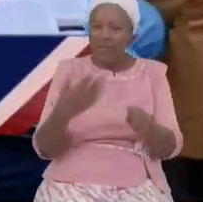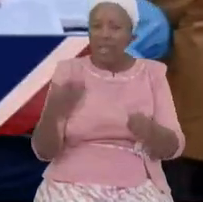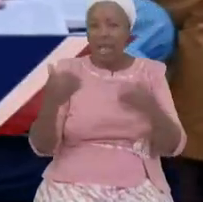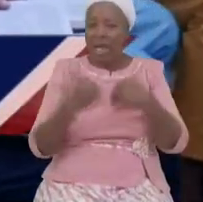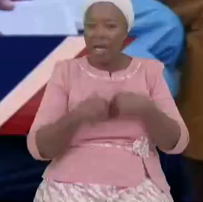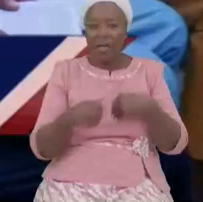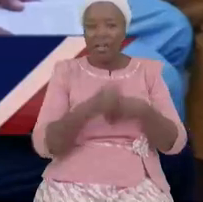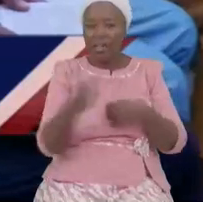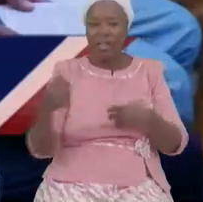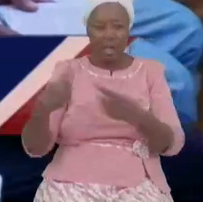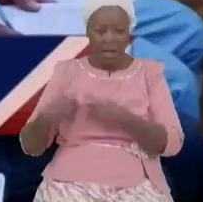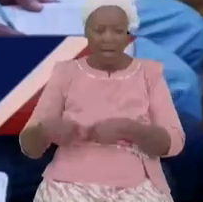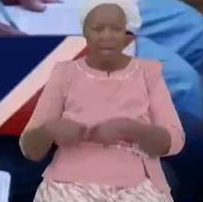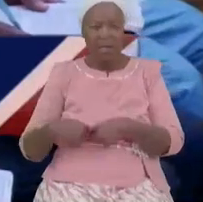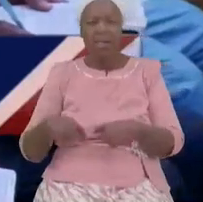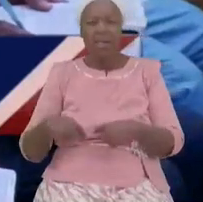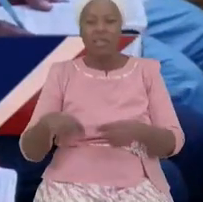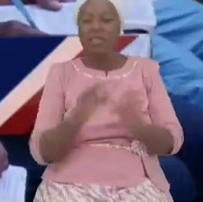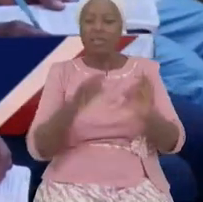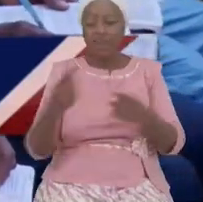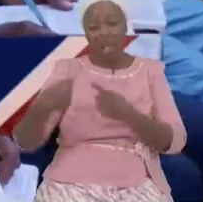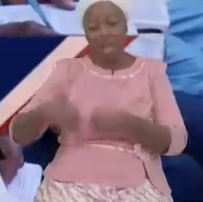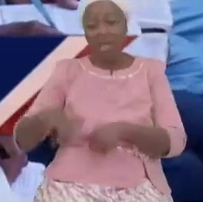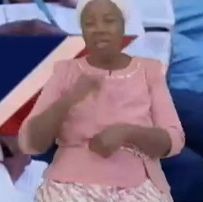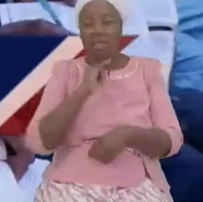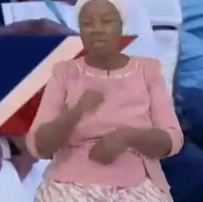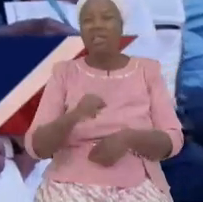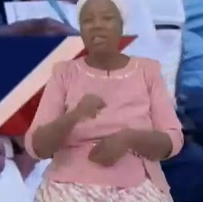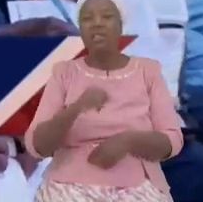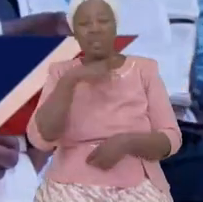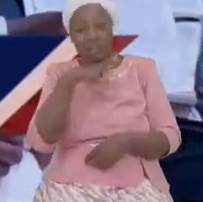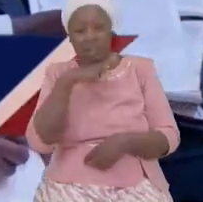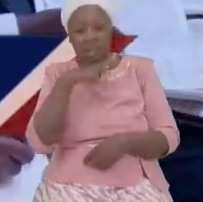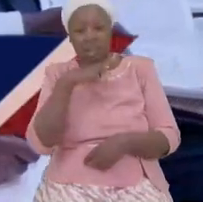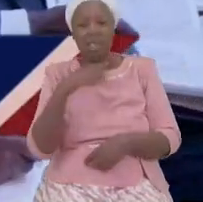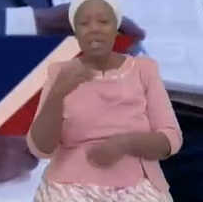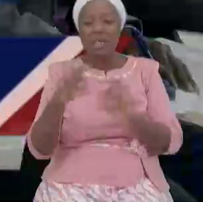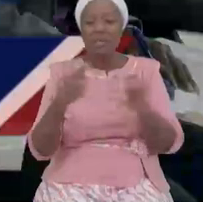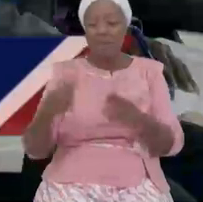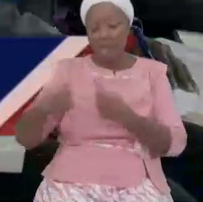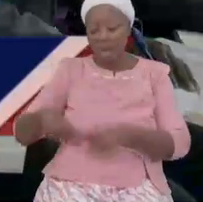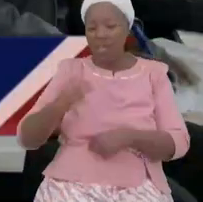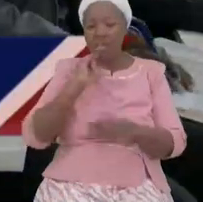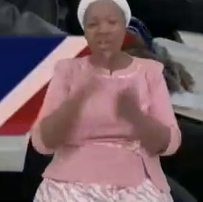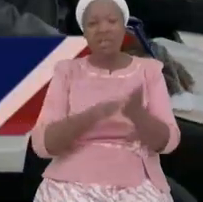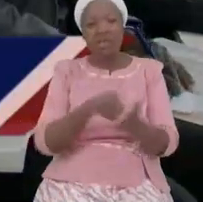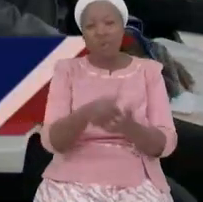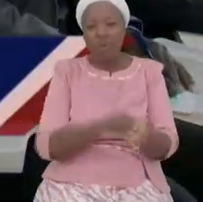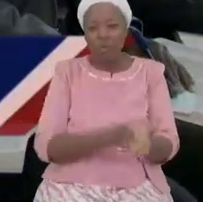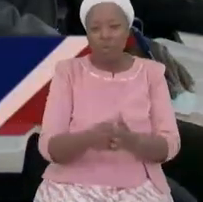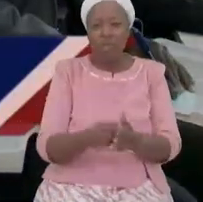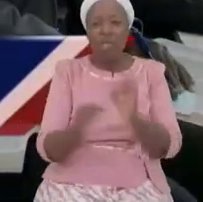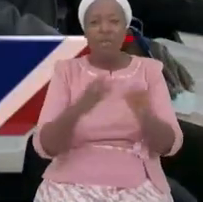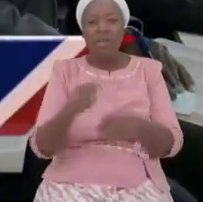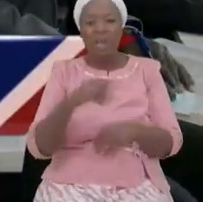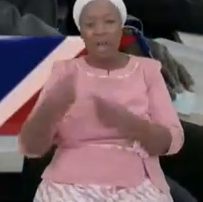Si le cœur est déformé, si le cœur est faible, si le cœur est instable, si